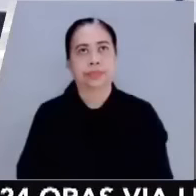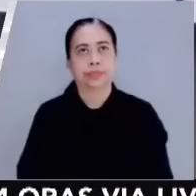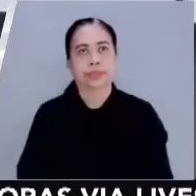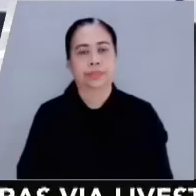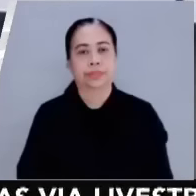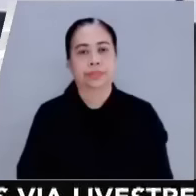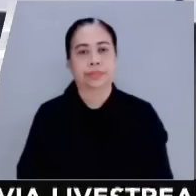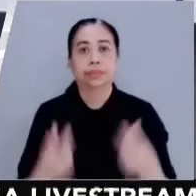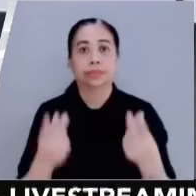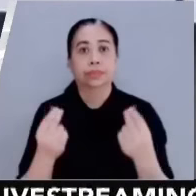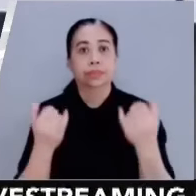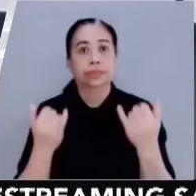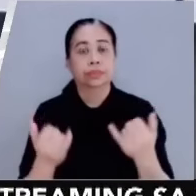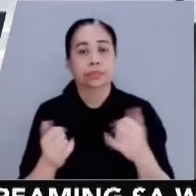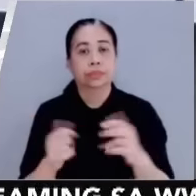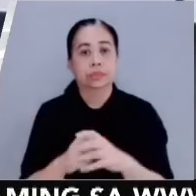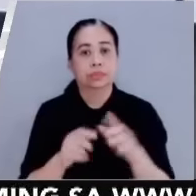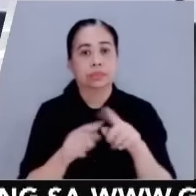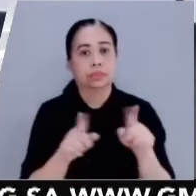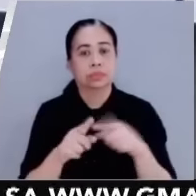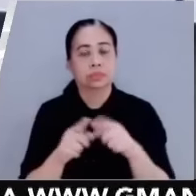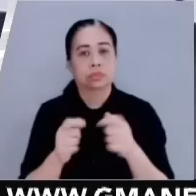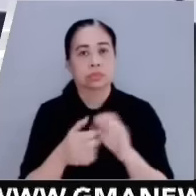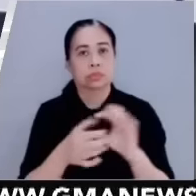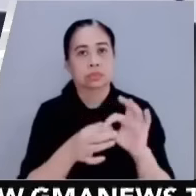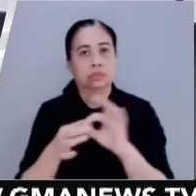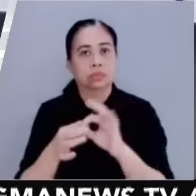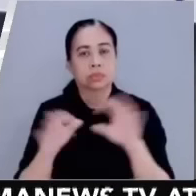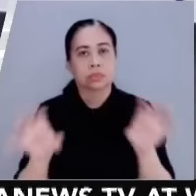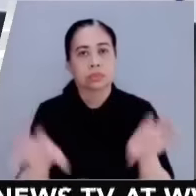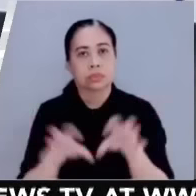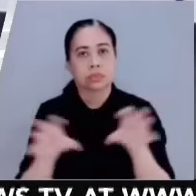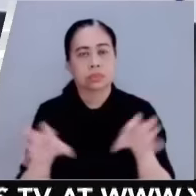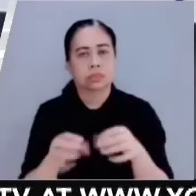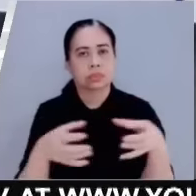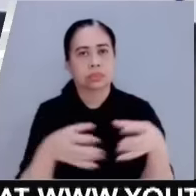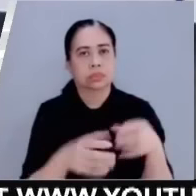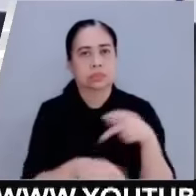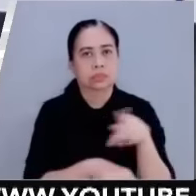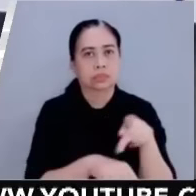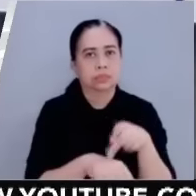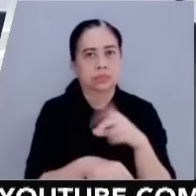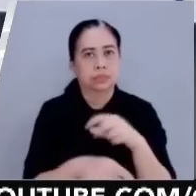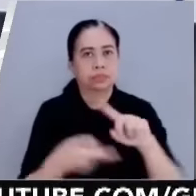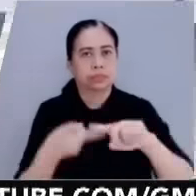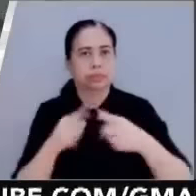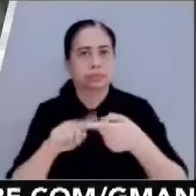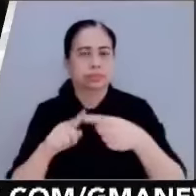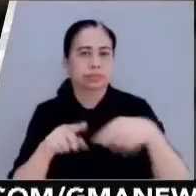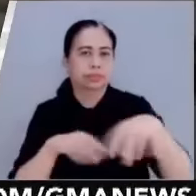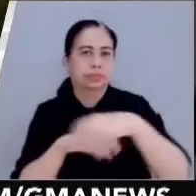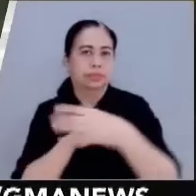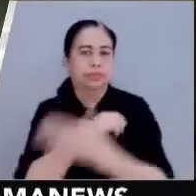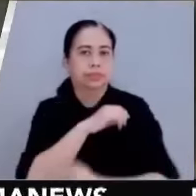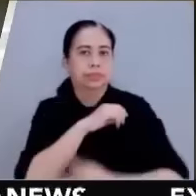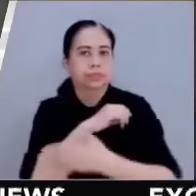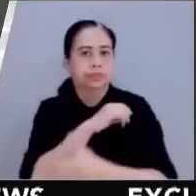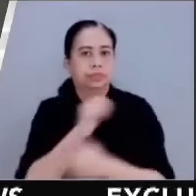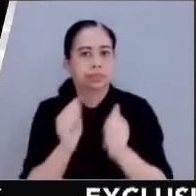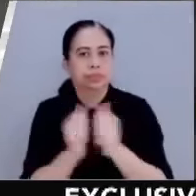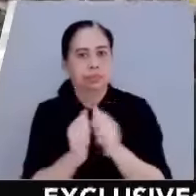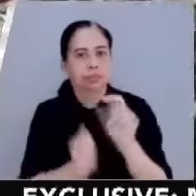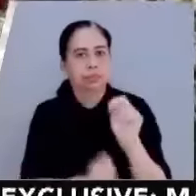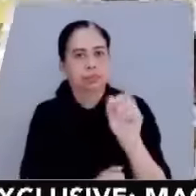Nagsagawa ngayong araw ng Multilateral Maritime Cooperative Activity ang mga puwersa ng Pilipinas at mga kaalyadong bansa. Nagsama-sama ang Naval at Air